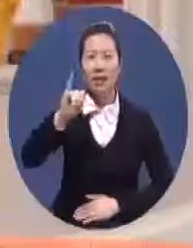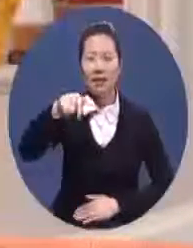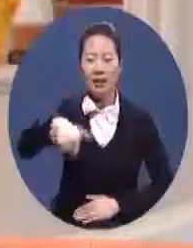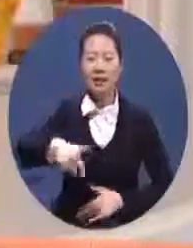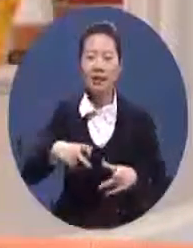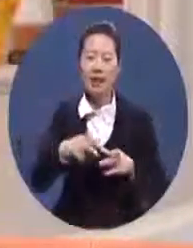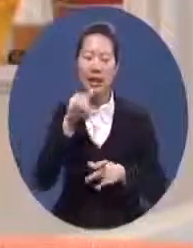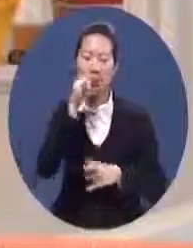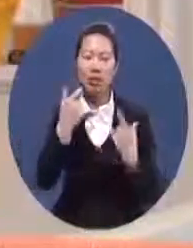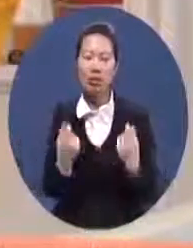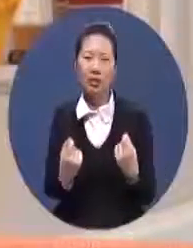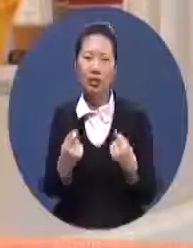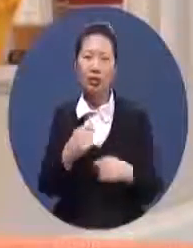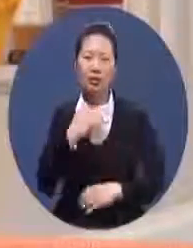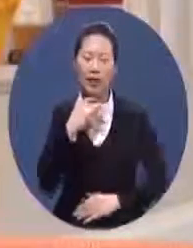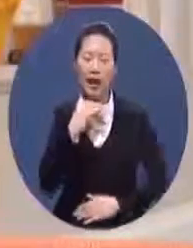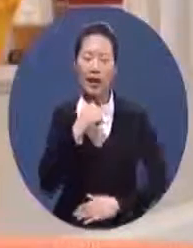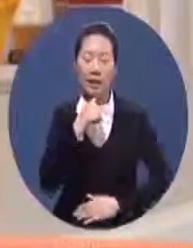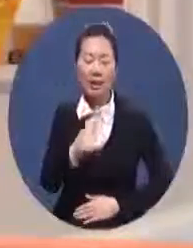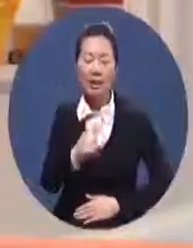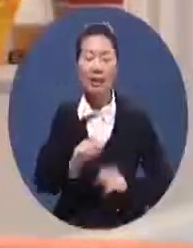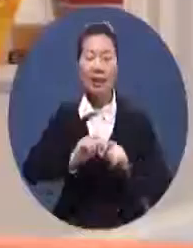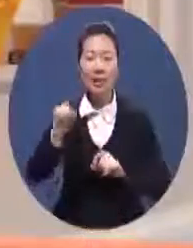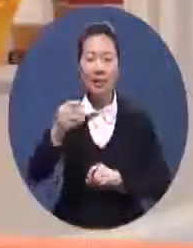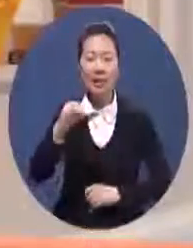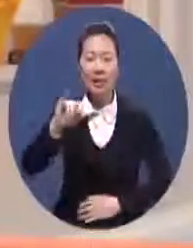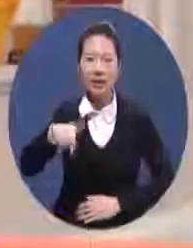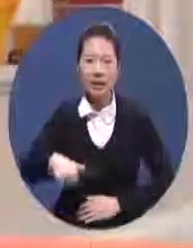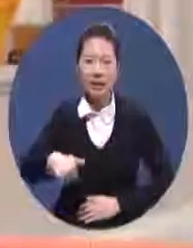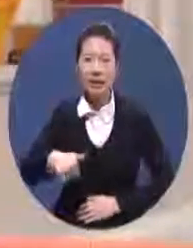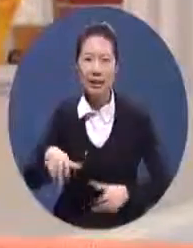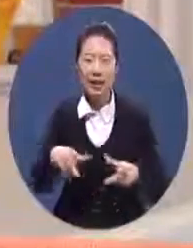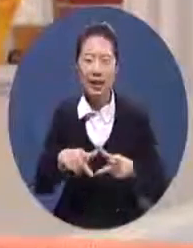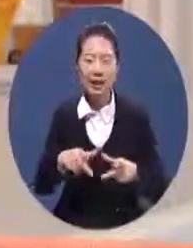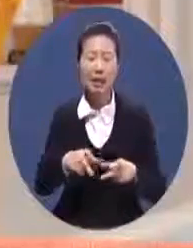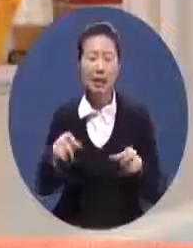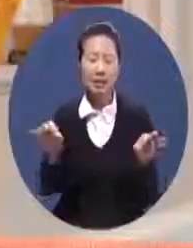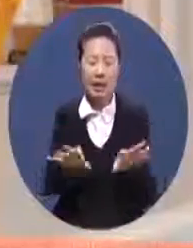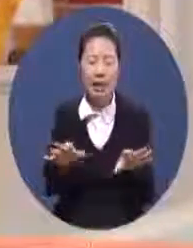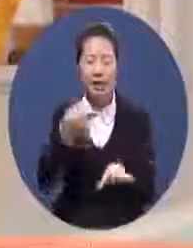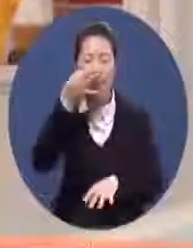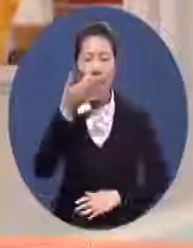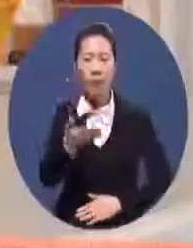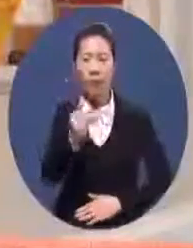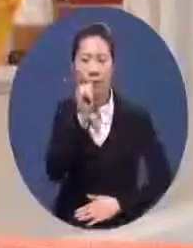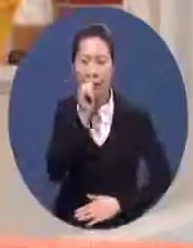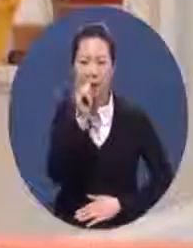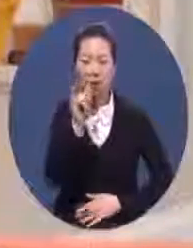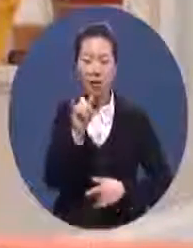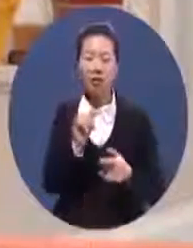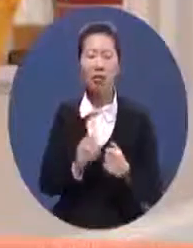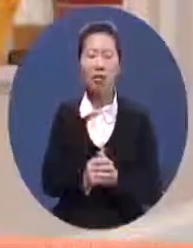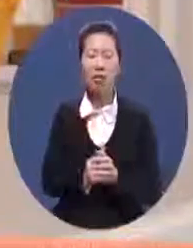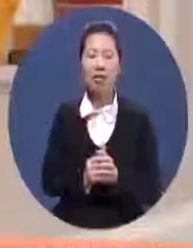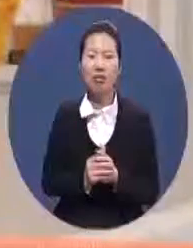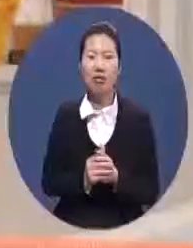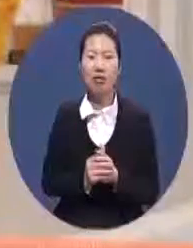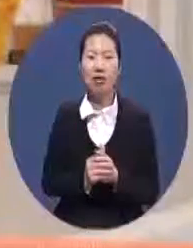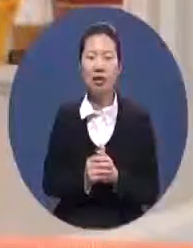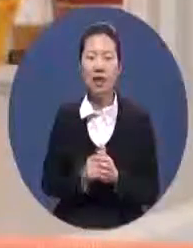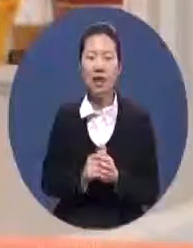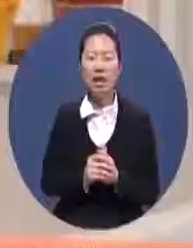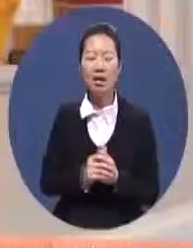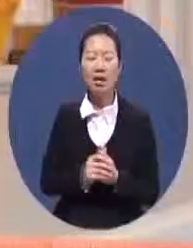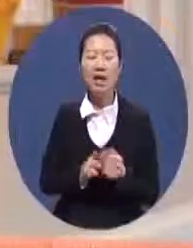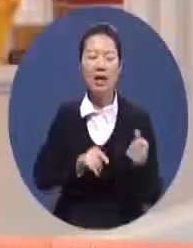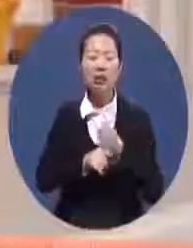이제 종현이 나이 때 아이들은 굉장히 많은 수가 그렇죠. 틱을 일시적으로 보이거든요. 그래서 이제 틱이 시작되는 건 사실 알 수 없는 뭐 생물학적인